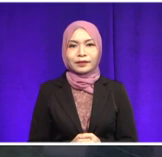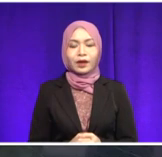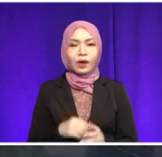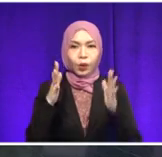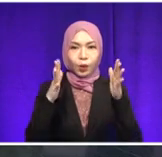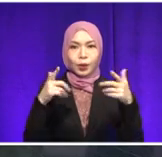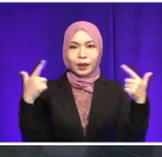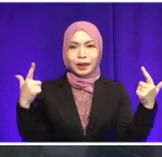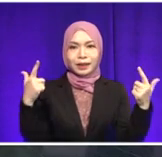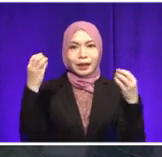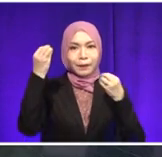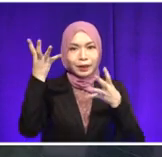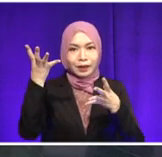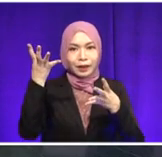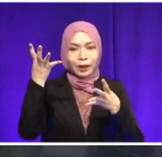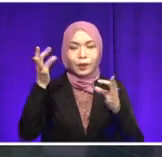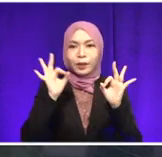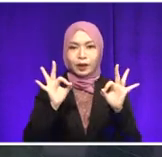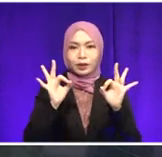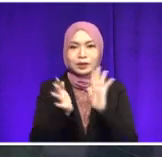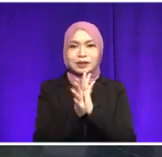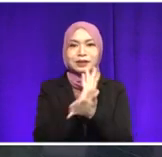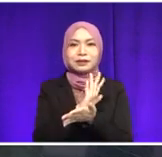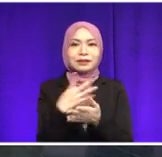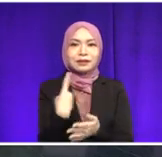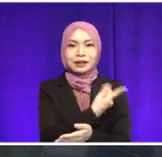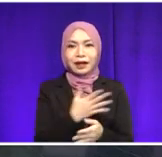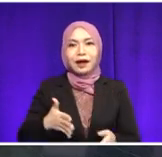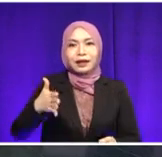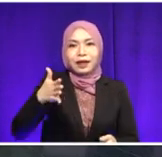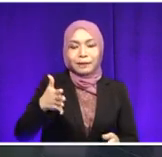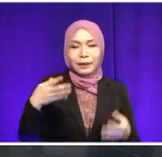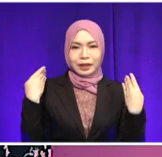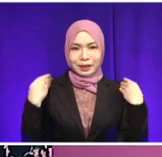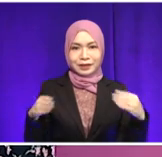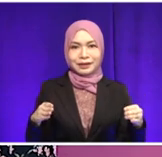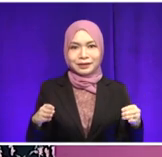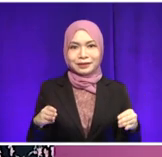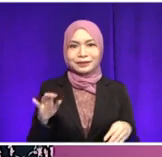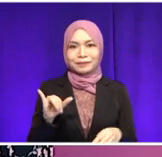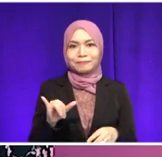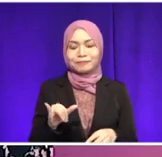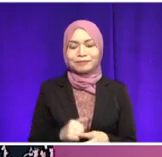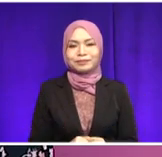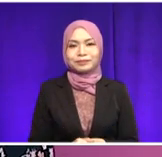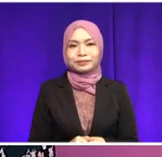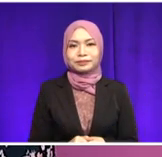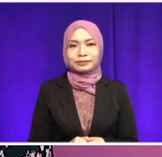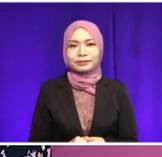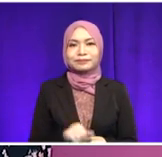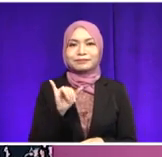produk di pasaran terlalu banyak terlalu banyak jadi yang manis satu yang orang kata Allah membeli menang